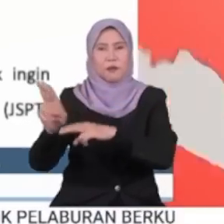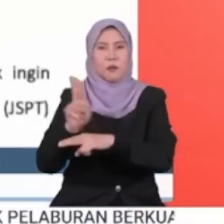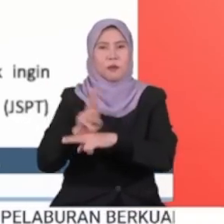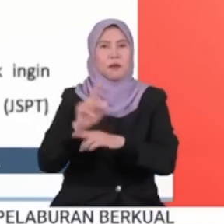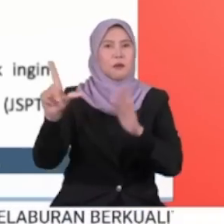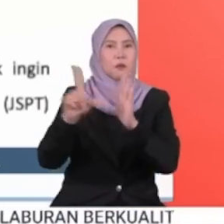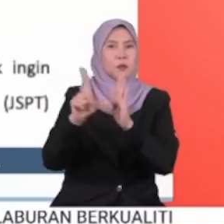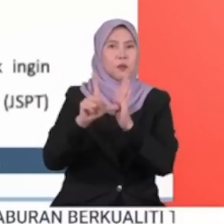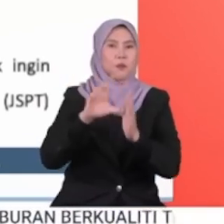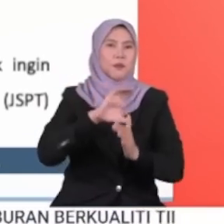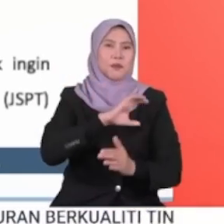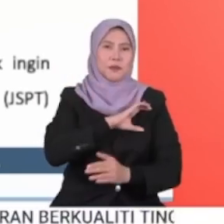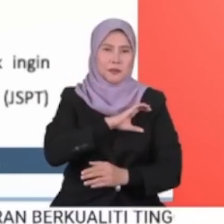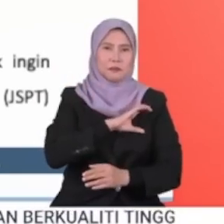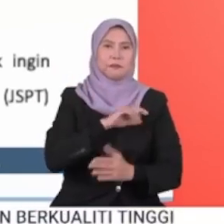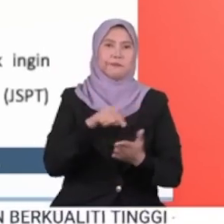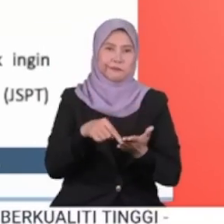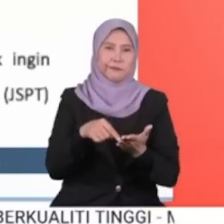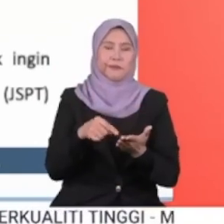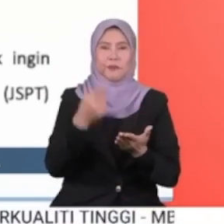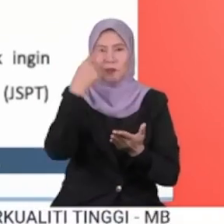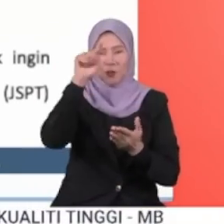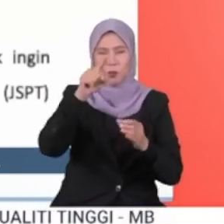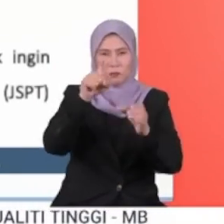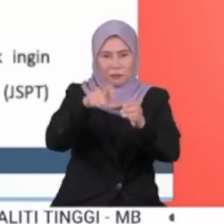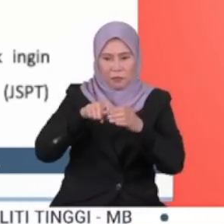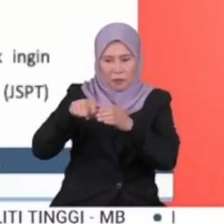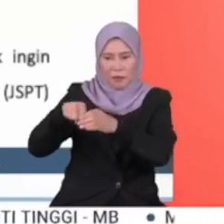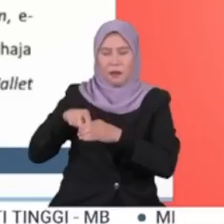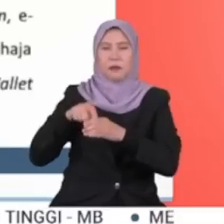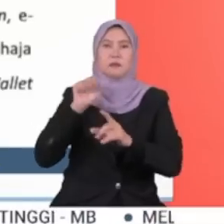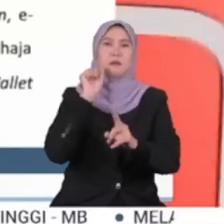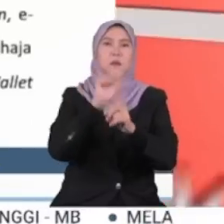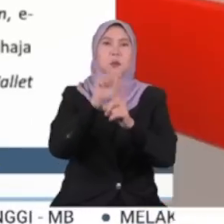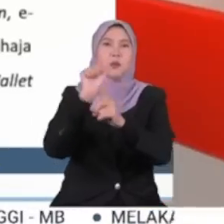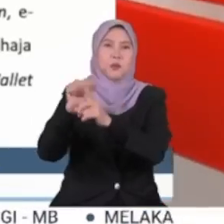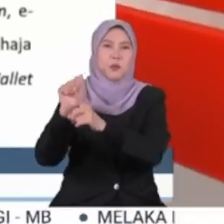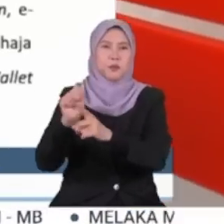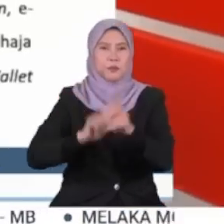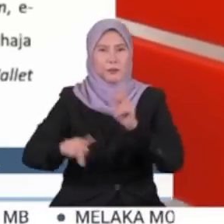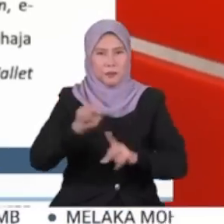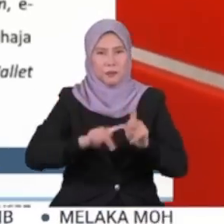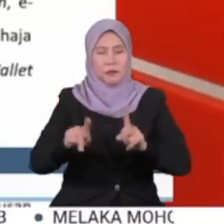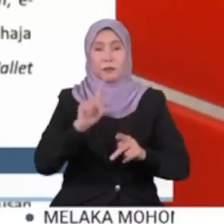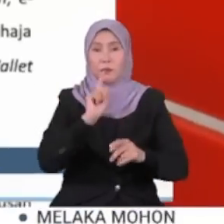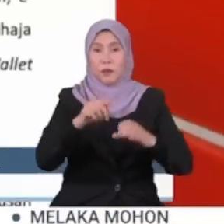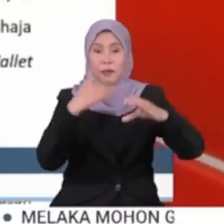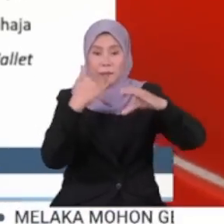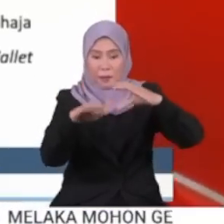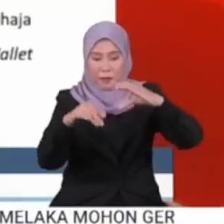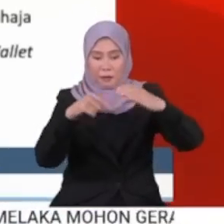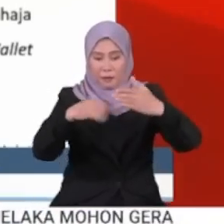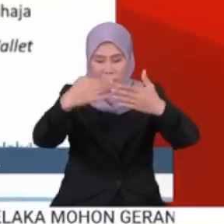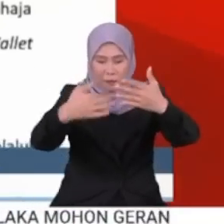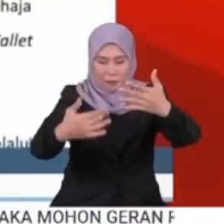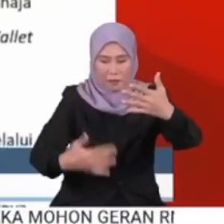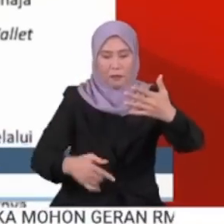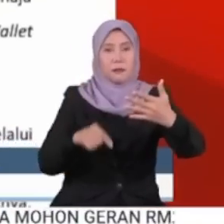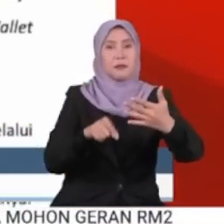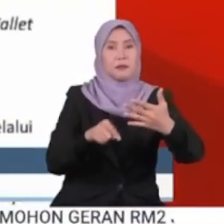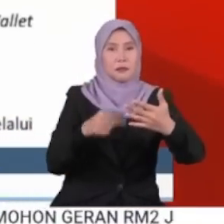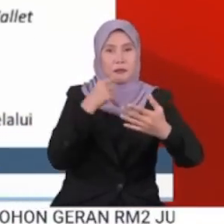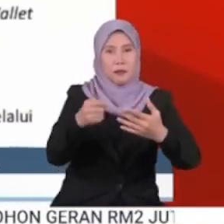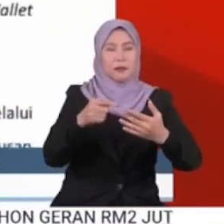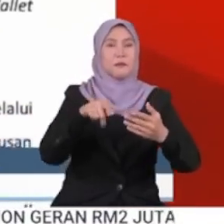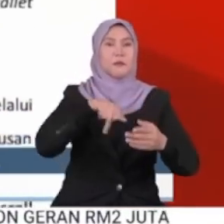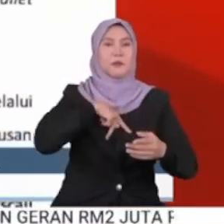pakai logo rasmi Polis Diraja Malaysia untuk memperdaya orang ramai. Jelas beliau, email tersebut memaparkan notifikasi